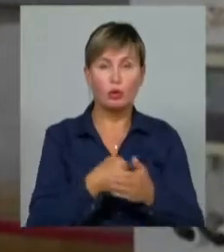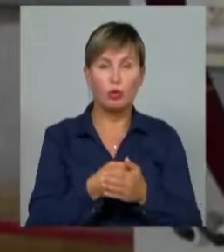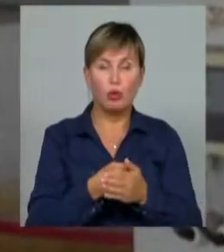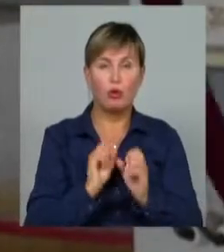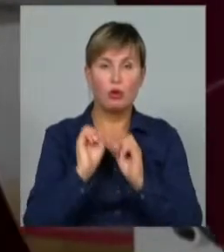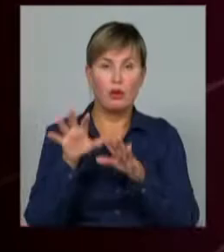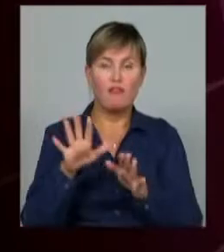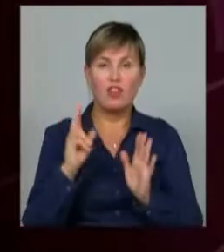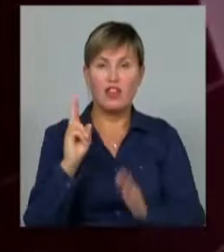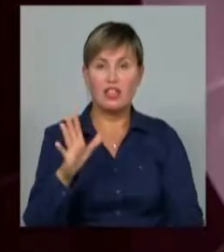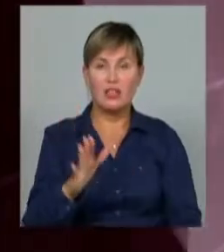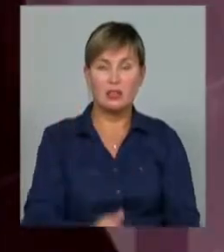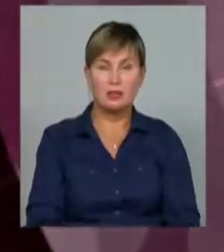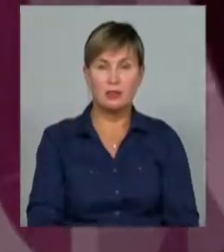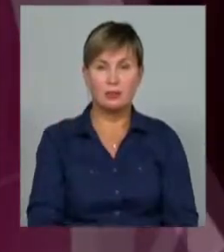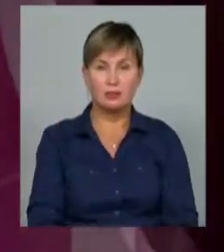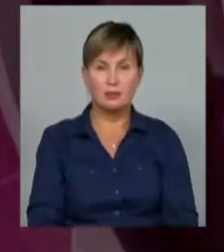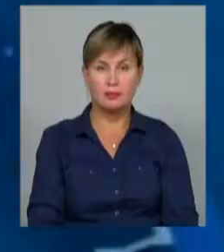квартиры?